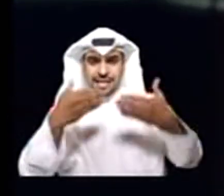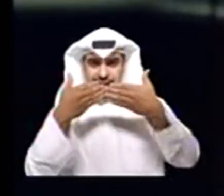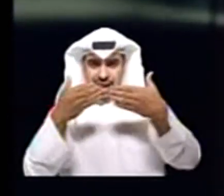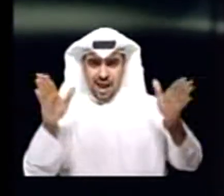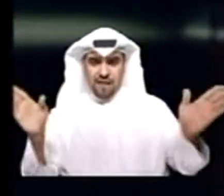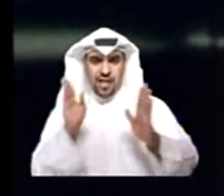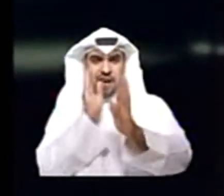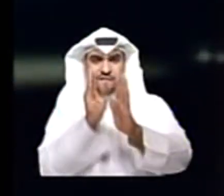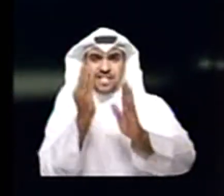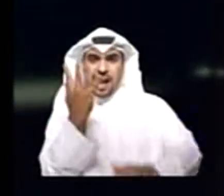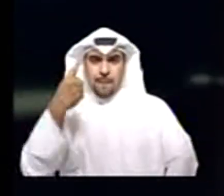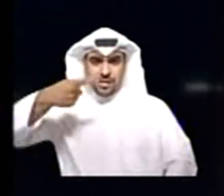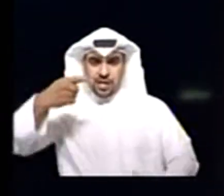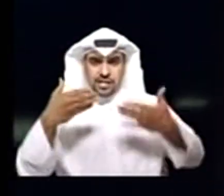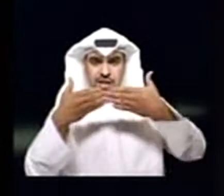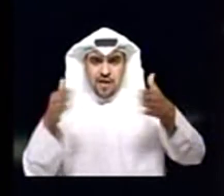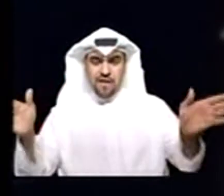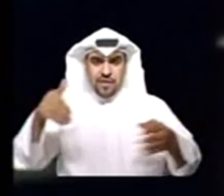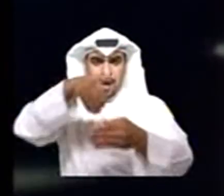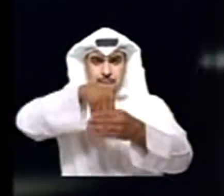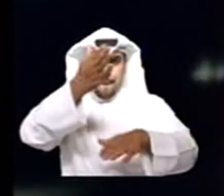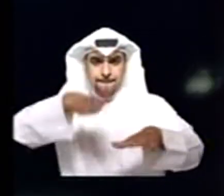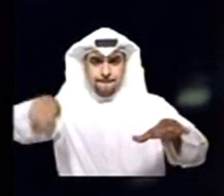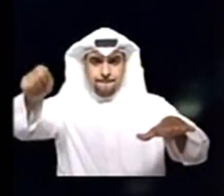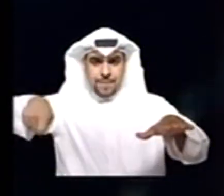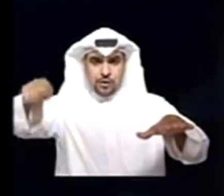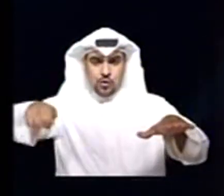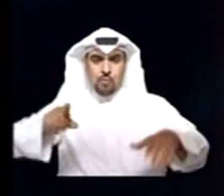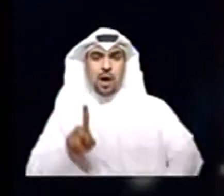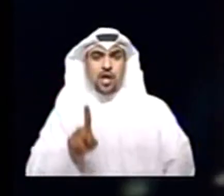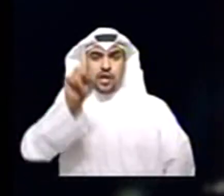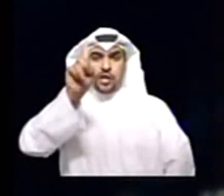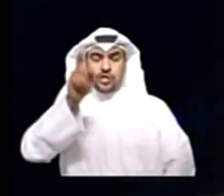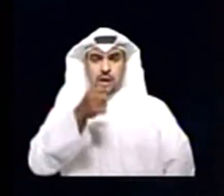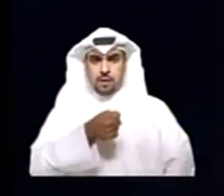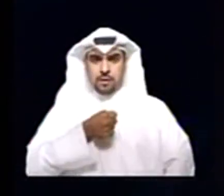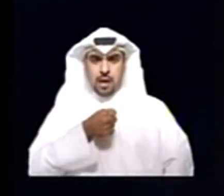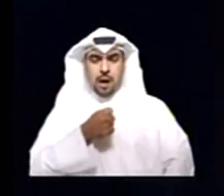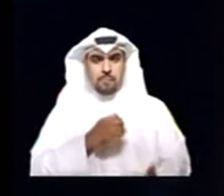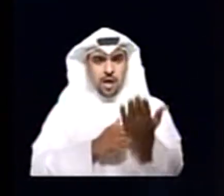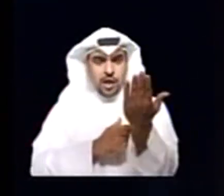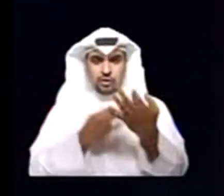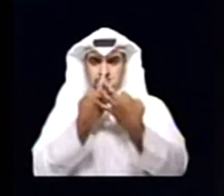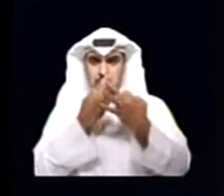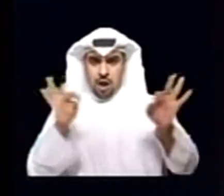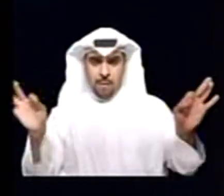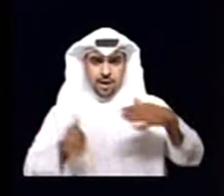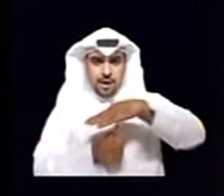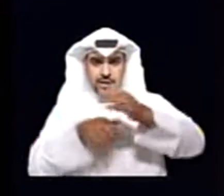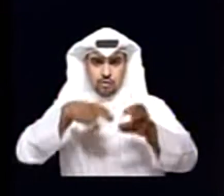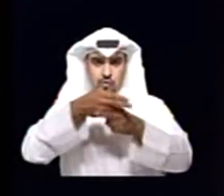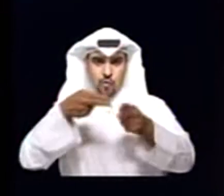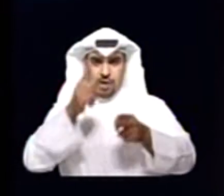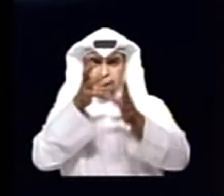التشريعي 15 والذي سيشهد النطق السامي لحضرة صاحب السمو أمير البلاد حفظه الله